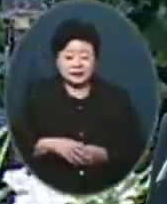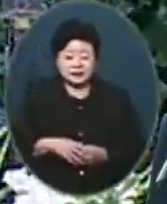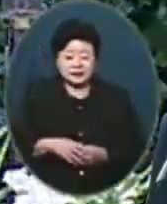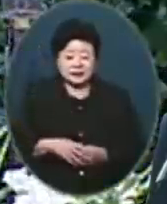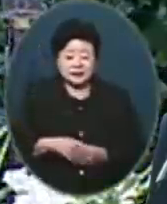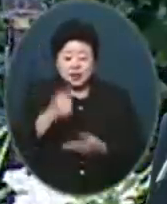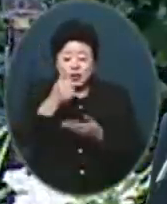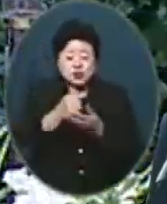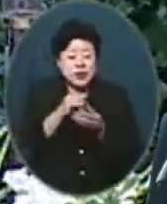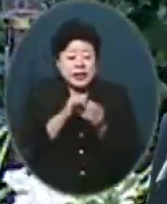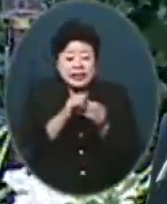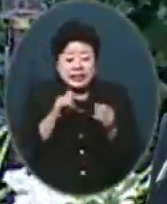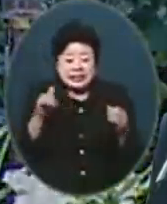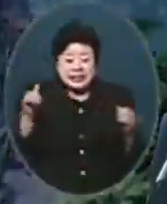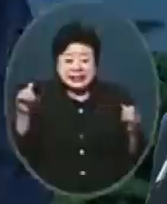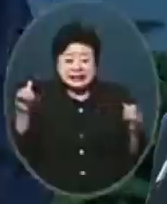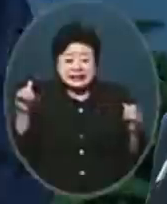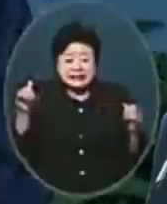이 죄인은